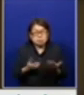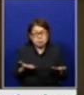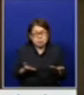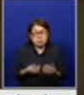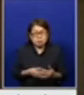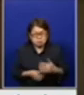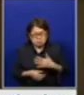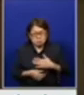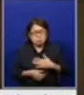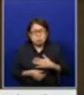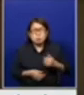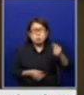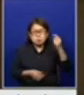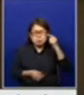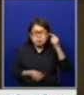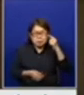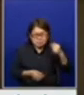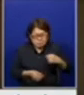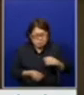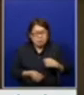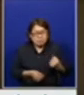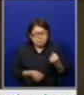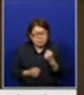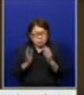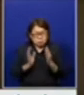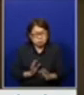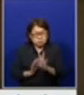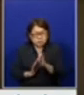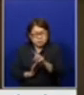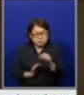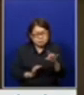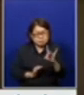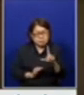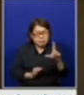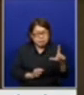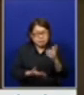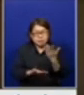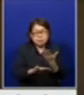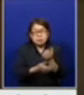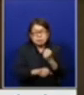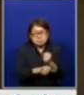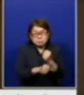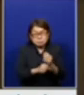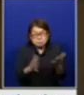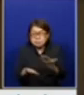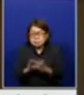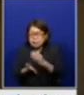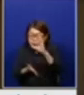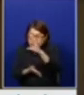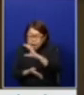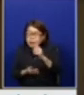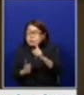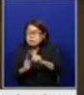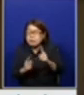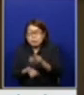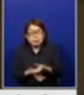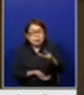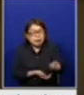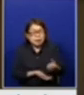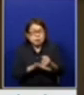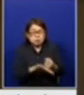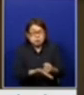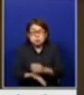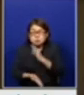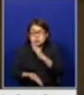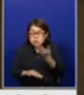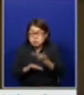จะหาเงินที่ไหนมาให้เขาถ้าไม่มีแล้วเขาจะดำเนินการชีวิตเขาอย่างไร